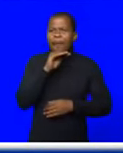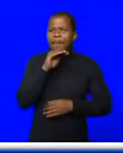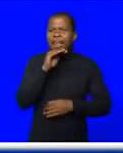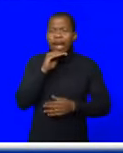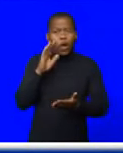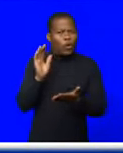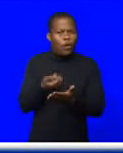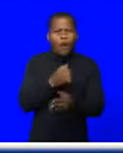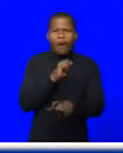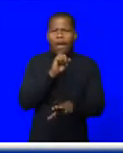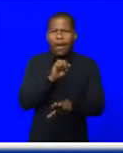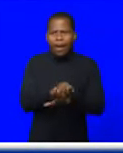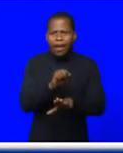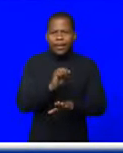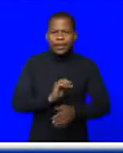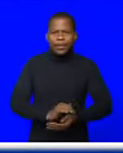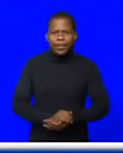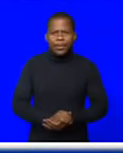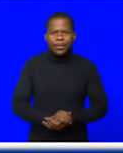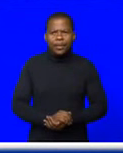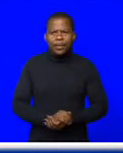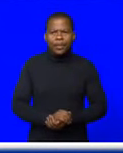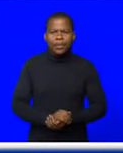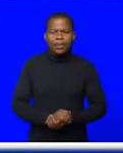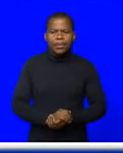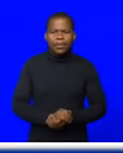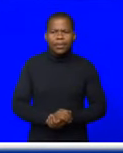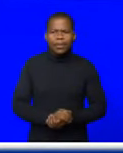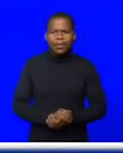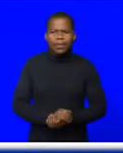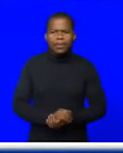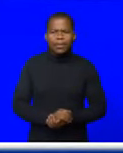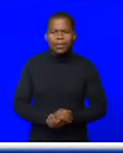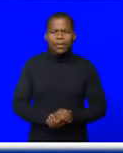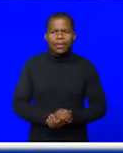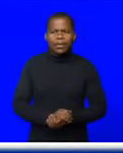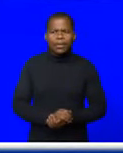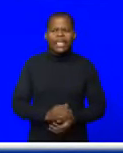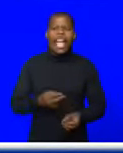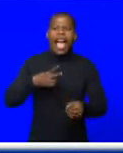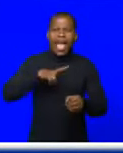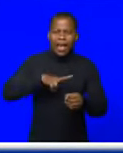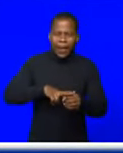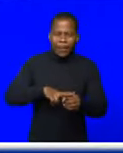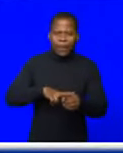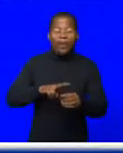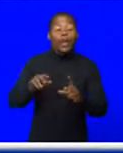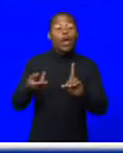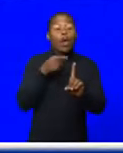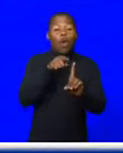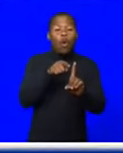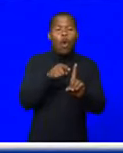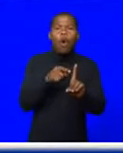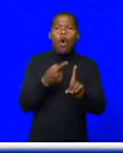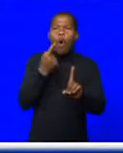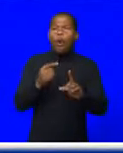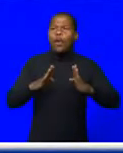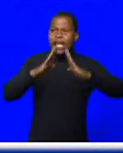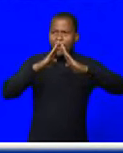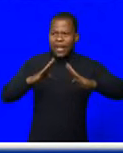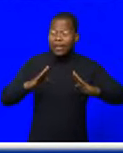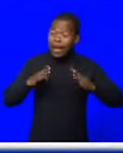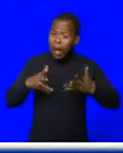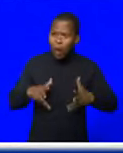iyashintsha kuba tindzawo tetindlu kuba nenduthuko uthi litiko litawukwenta